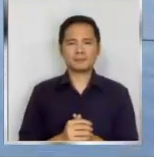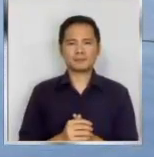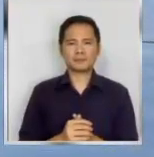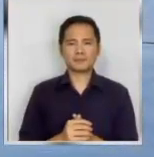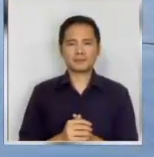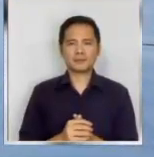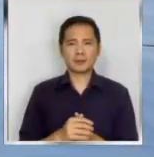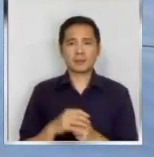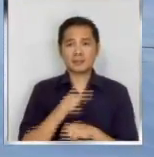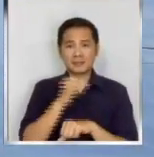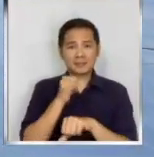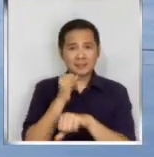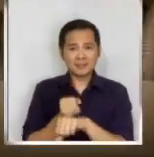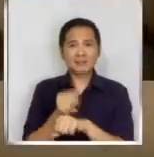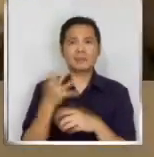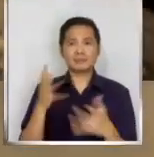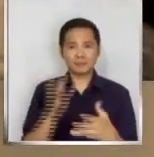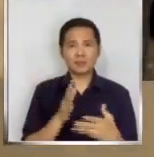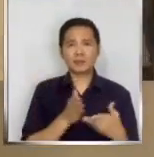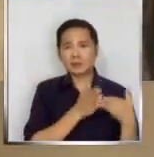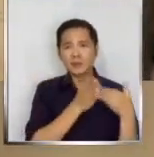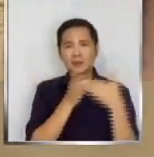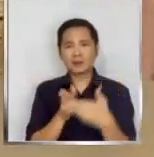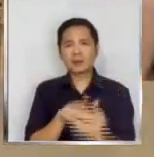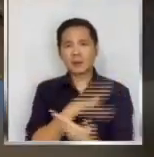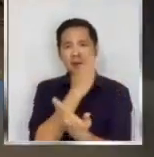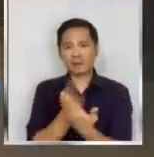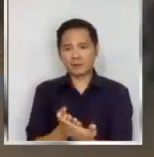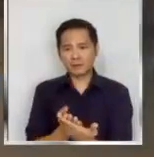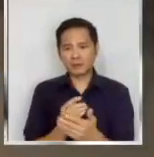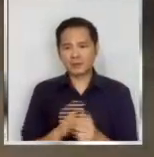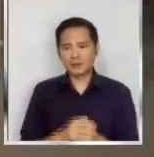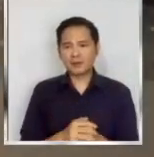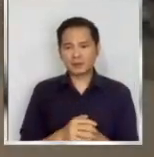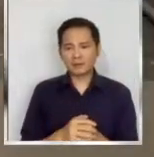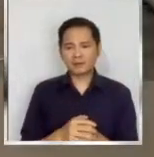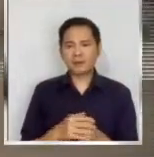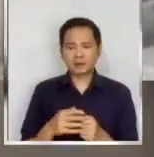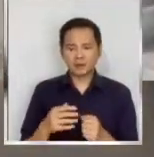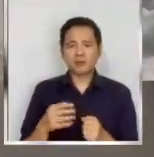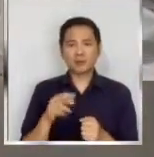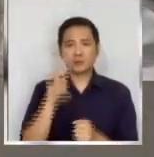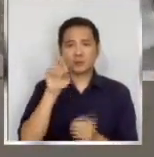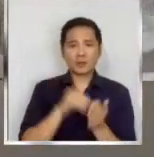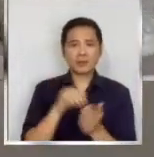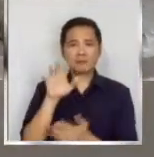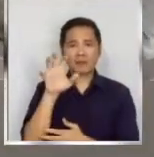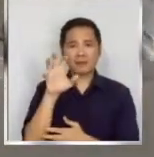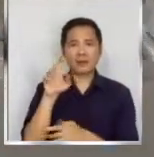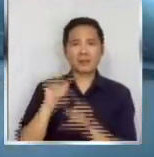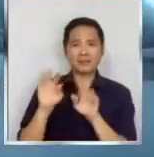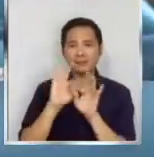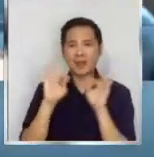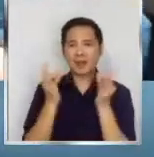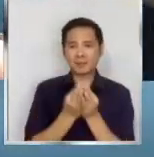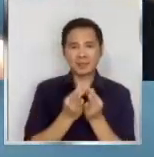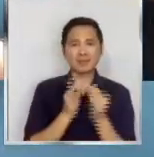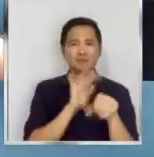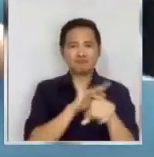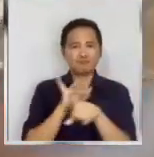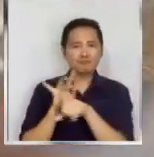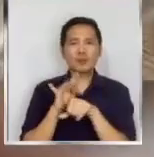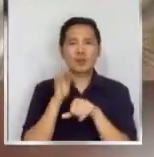noon ang pansin sa Metro Manila kung saan mataas ang bilang ng COVID cases, naisipan ng grupo na tulungan ng mga kababayan natin sa